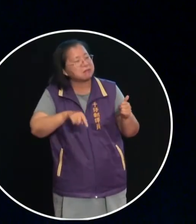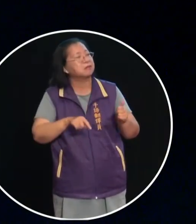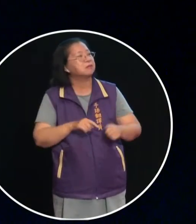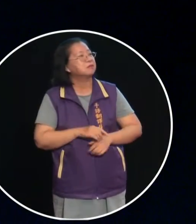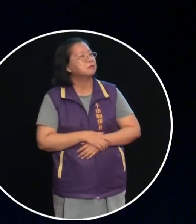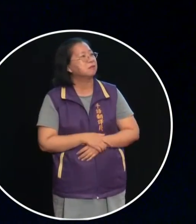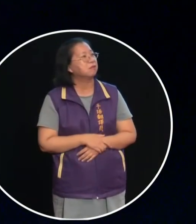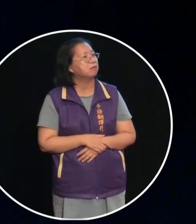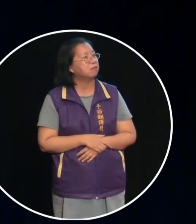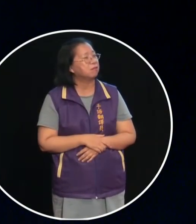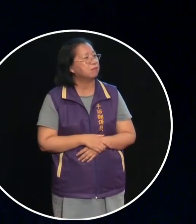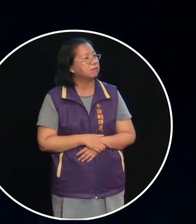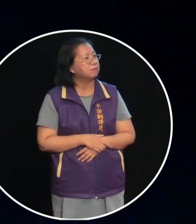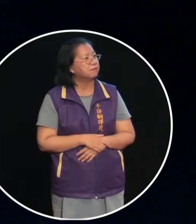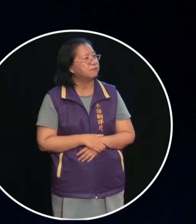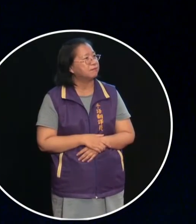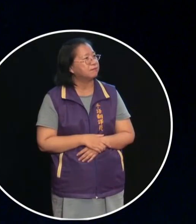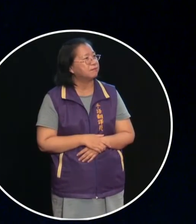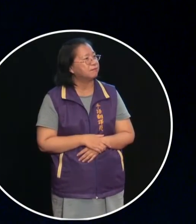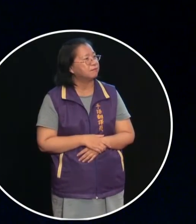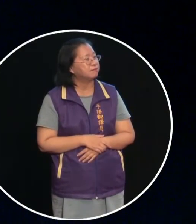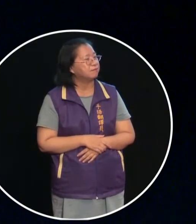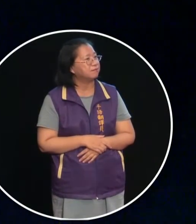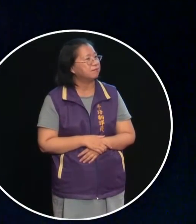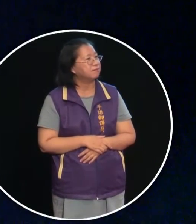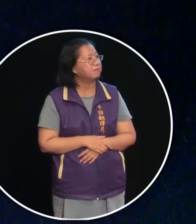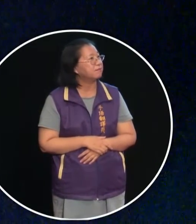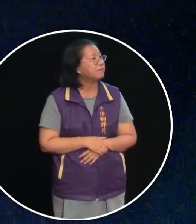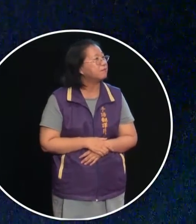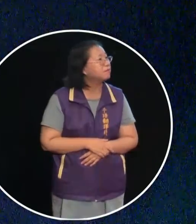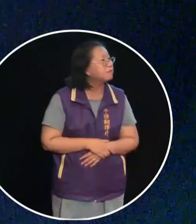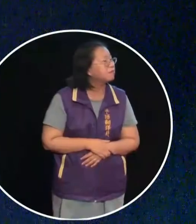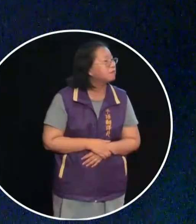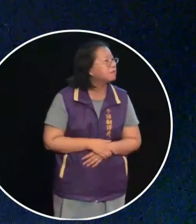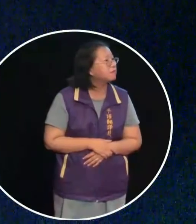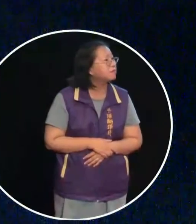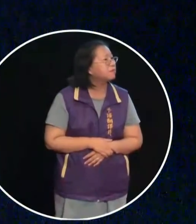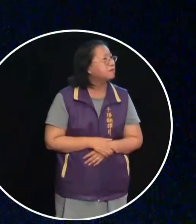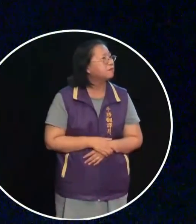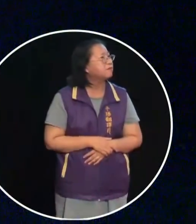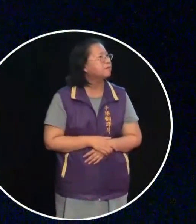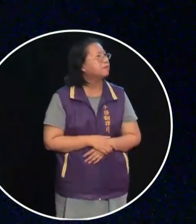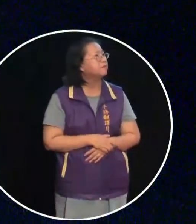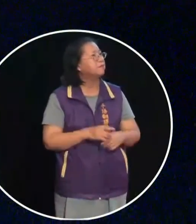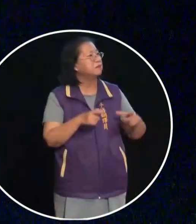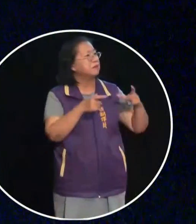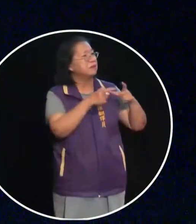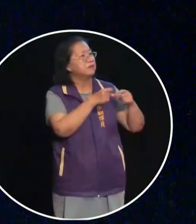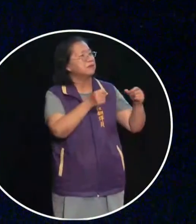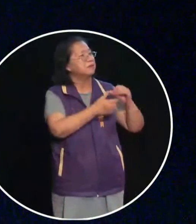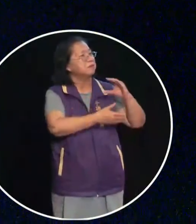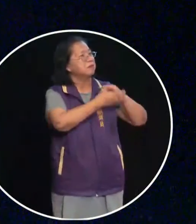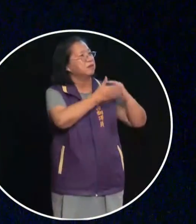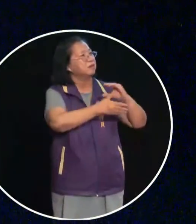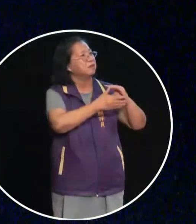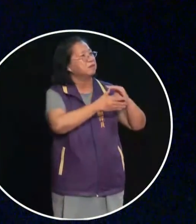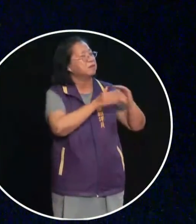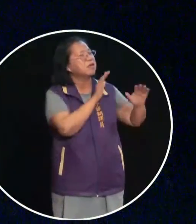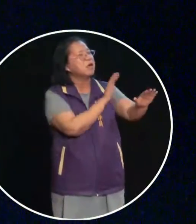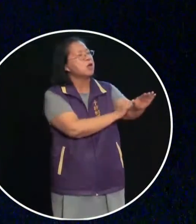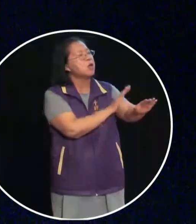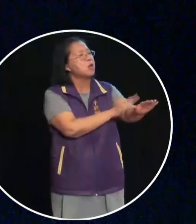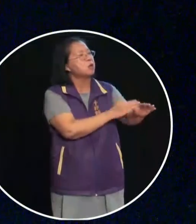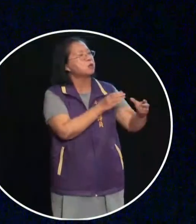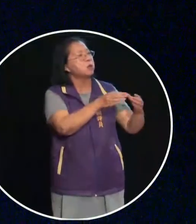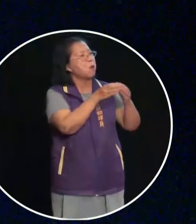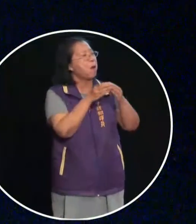知道吧意思，因为日本左派媒体都大部分都是左派，就是那